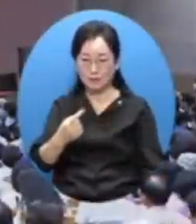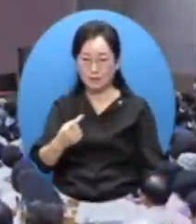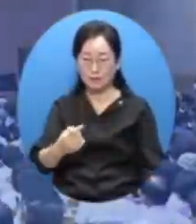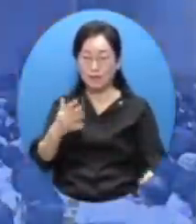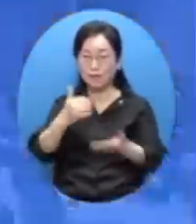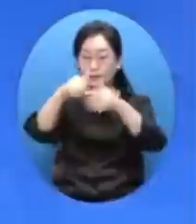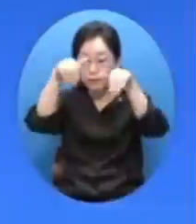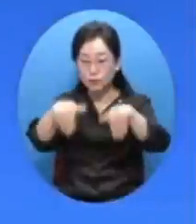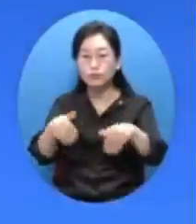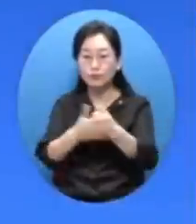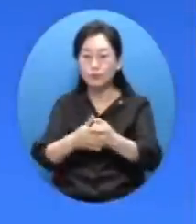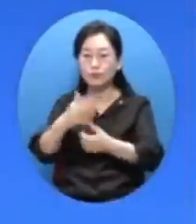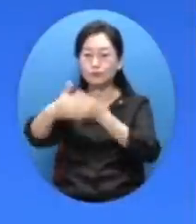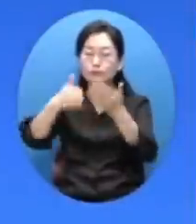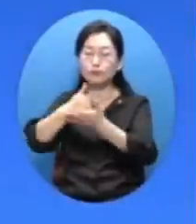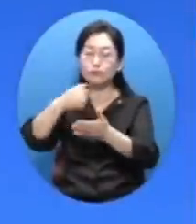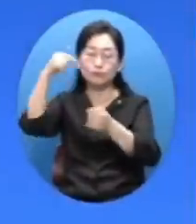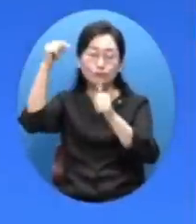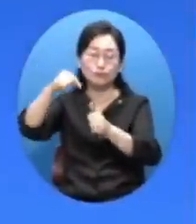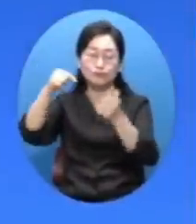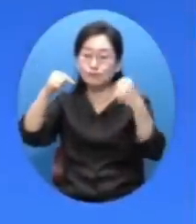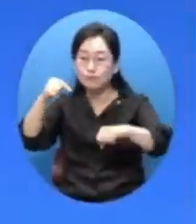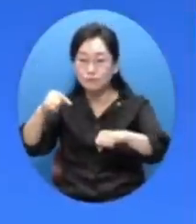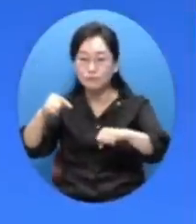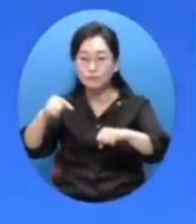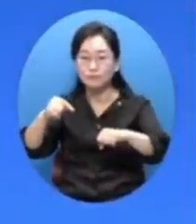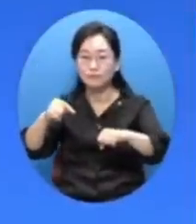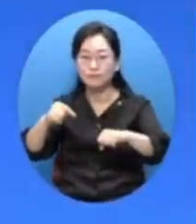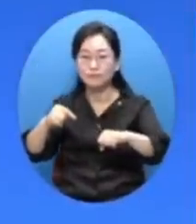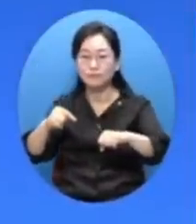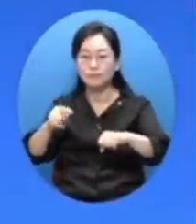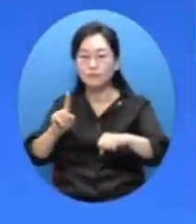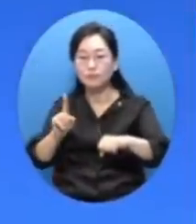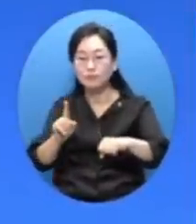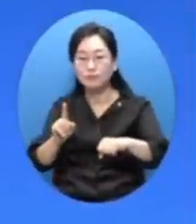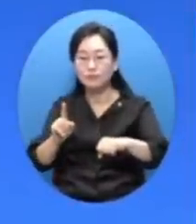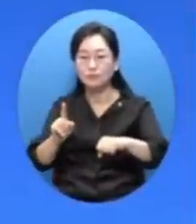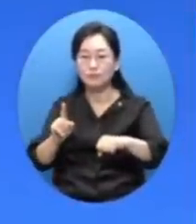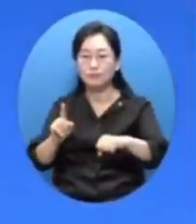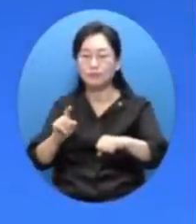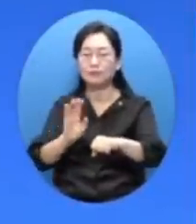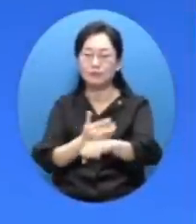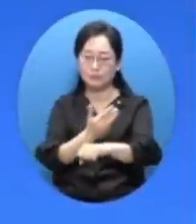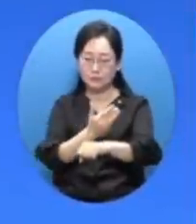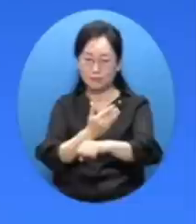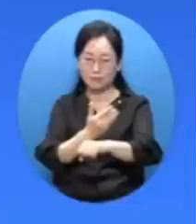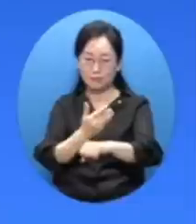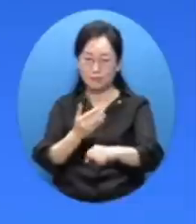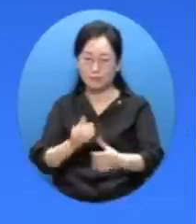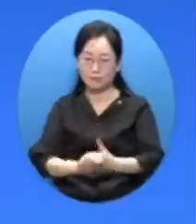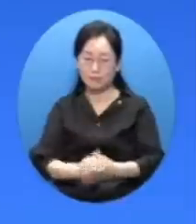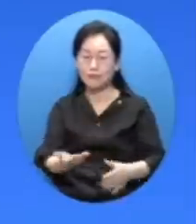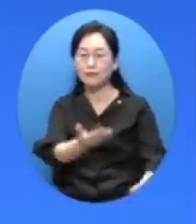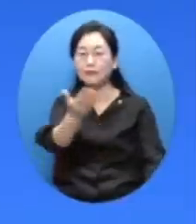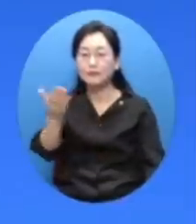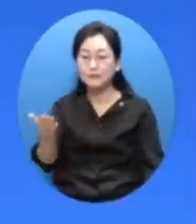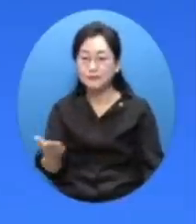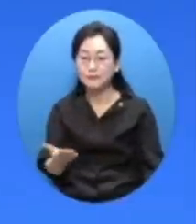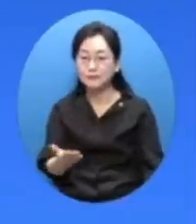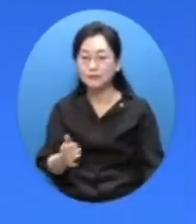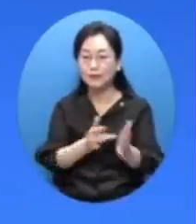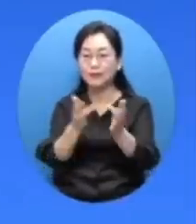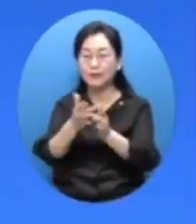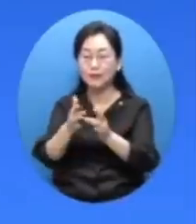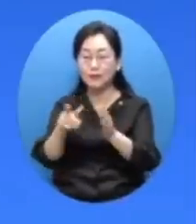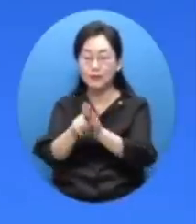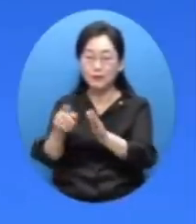주님의 종인데 주의 뜻대로 살지 아니하고 내 뜻대로 살아가면 그것은 잘못된 삶을 사는 것입니다. 여러분은 예수 믿은